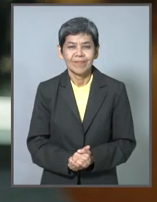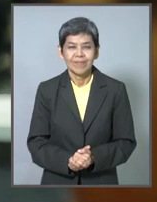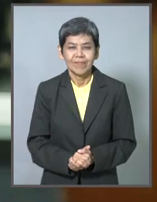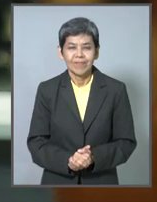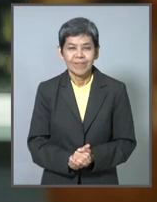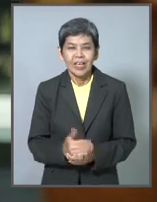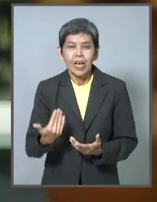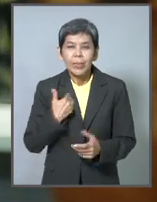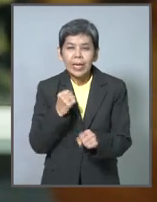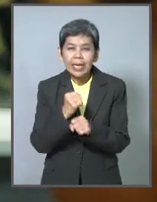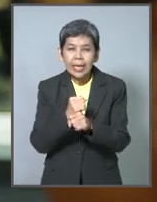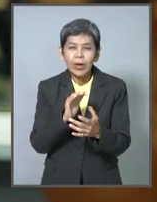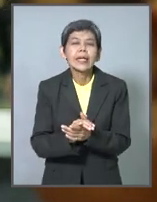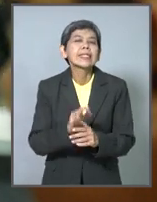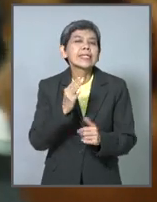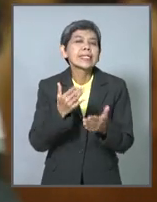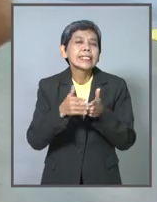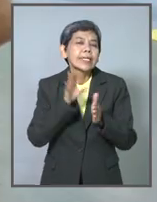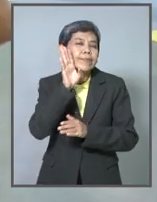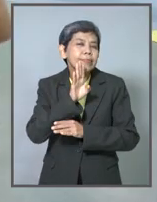ครับ